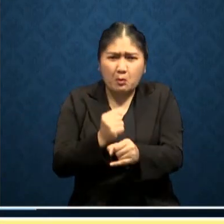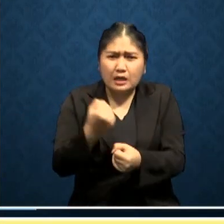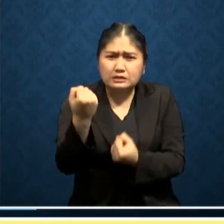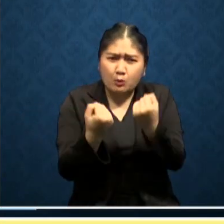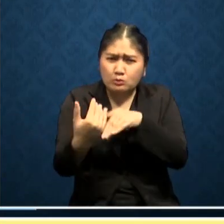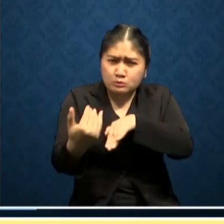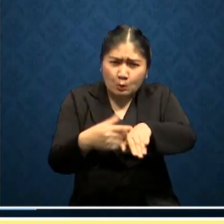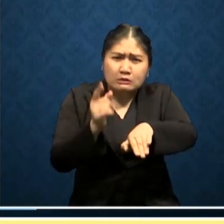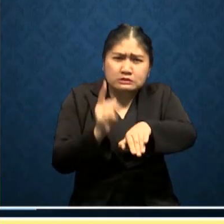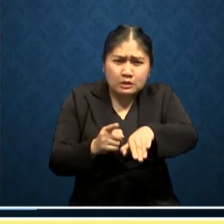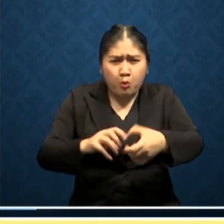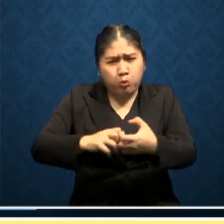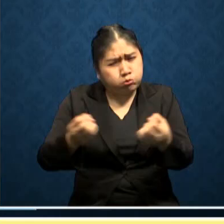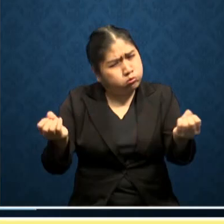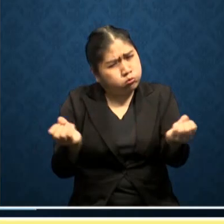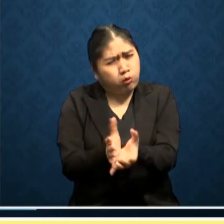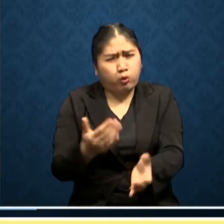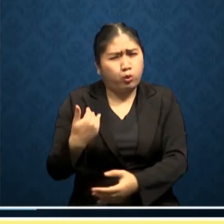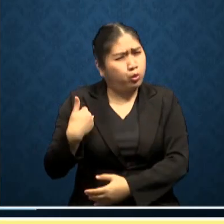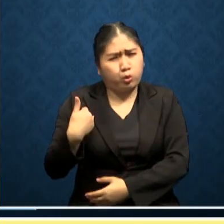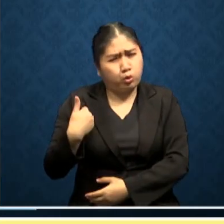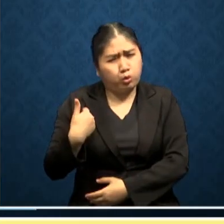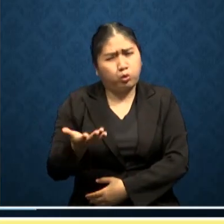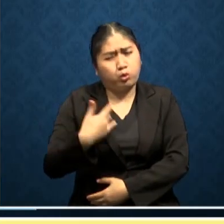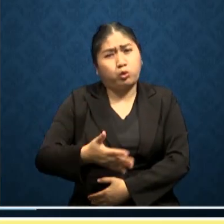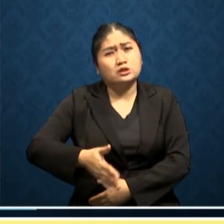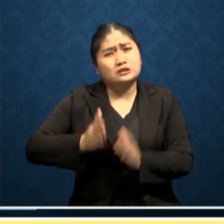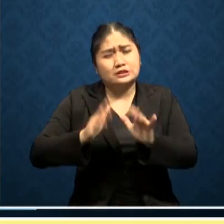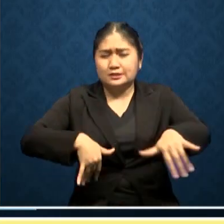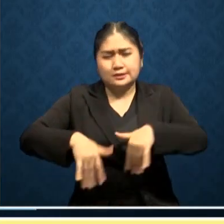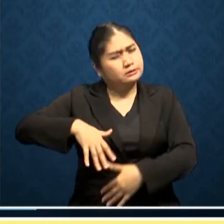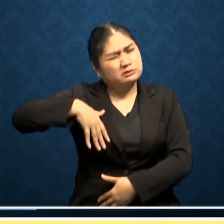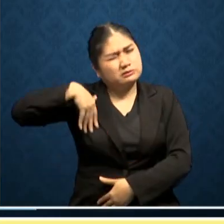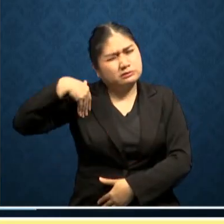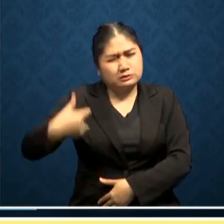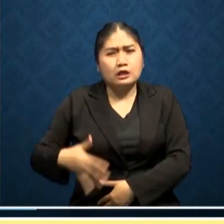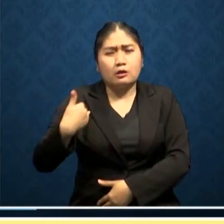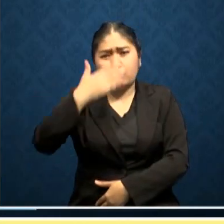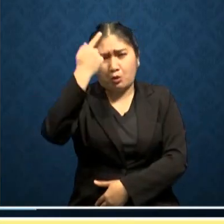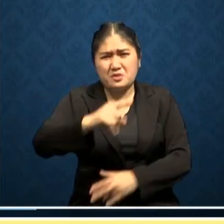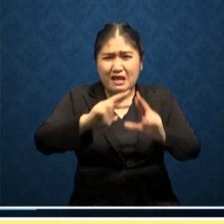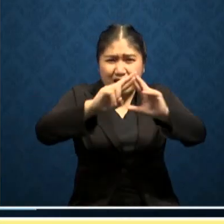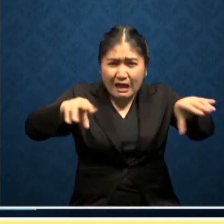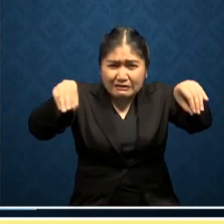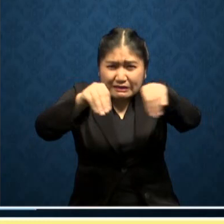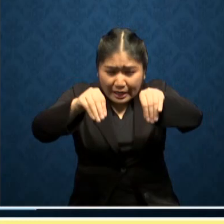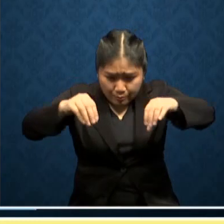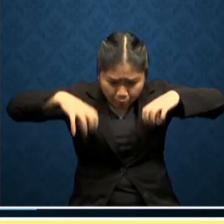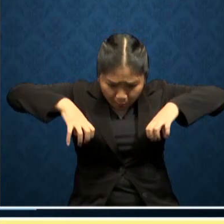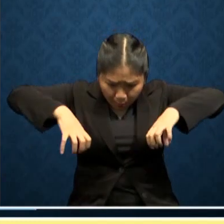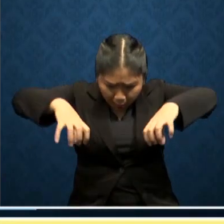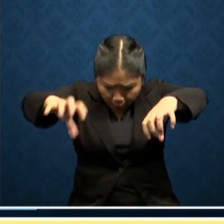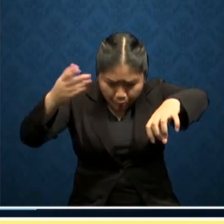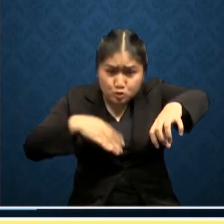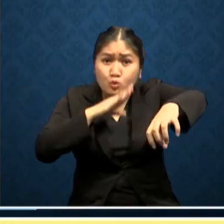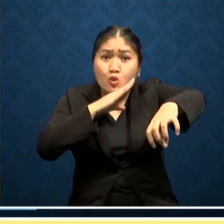คอนข้เยอะมากชาวบ้างเขากมีขอกลวล เพรมันมี... ร้านมีอะไรที่อยู่ข้างนั้นกลววาถ้ารถ